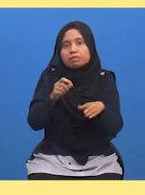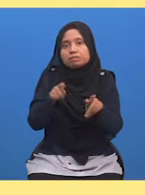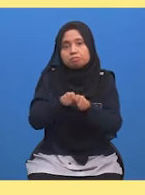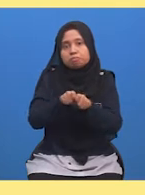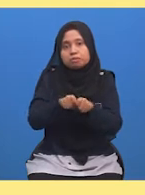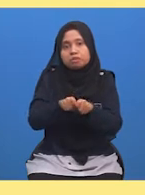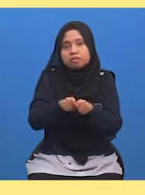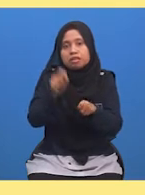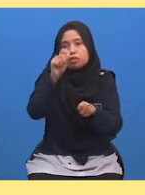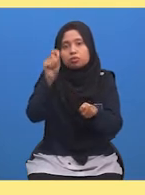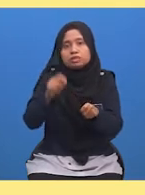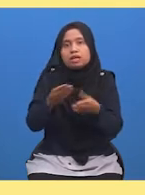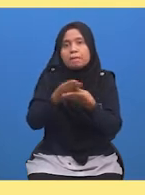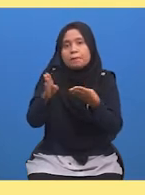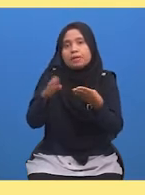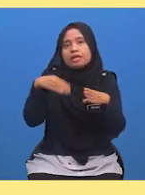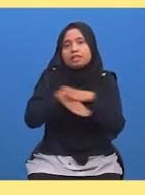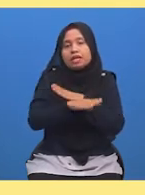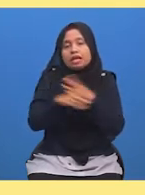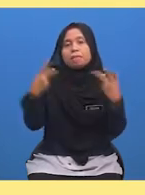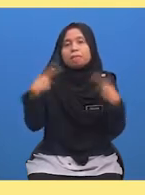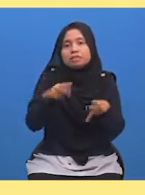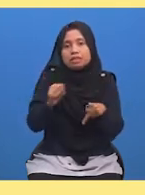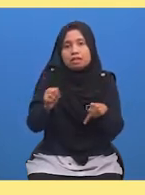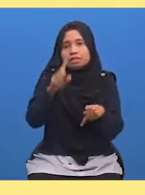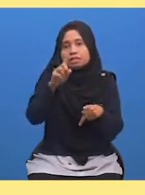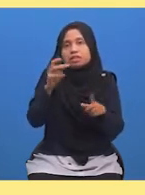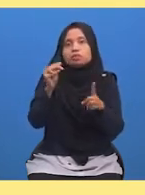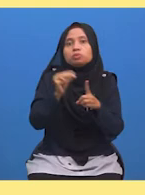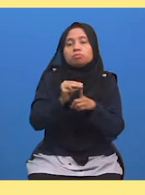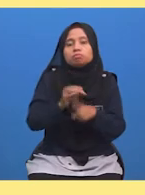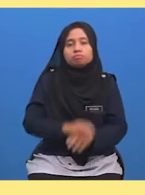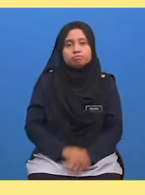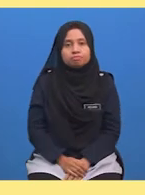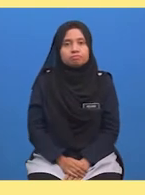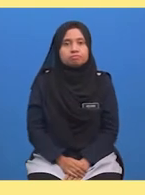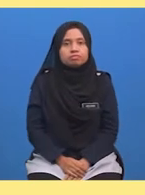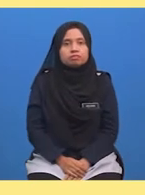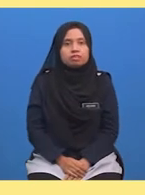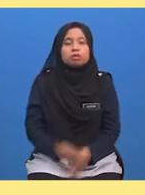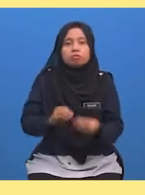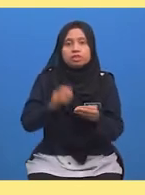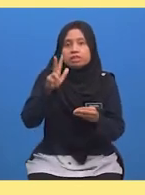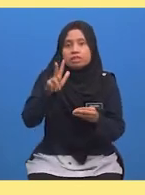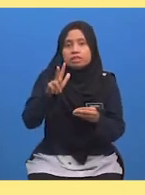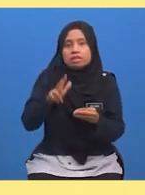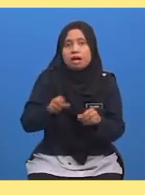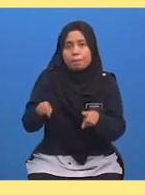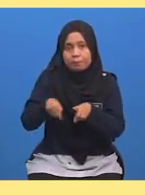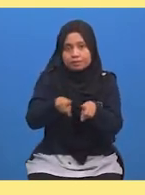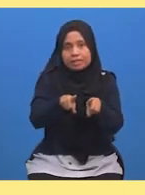seperti peratusan bahagian dalam pasaran. 1 markah. Fakta ketiga,